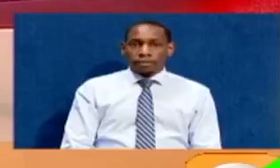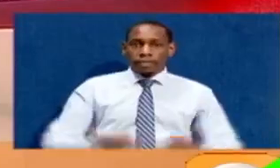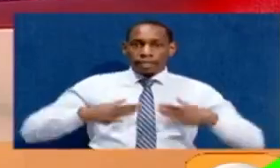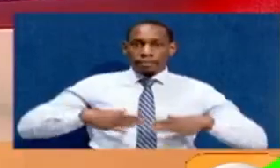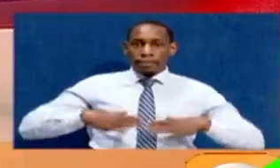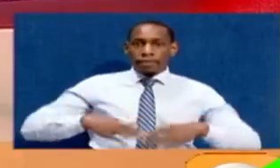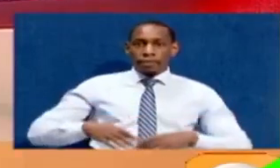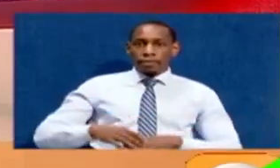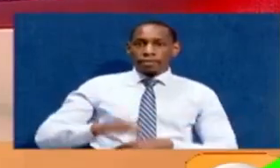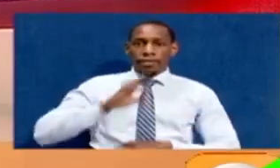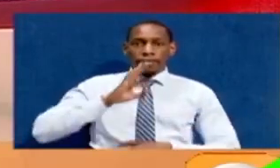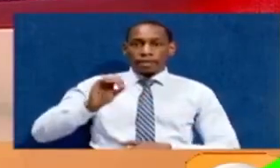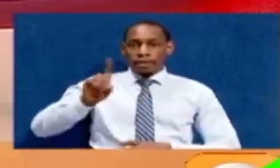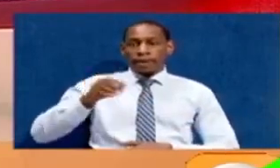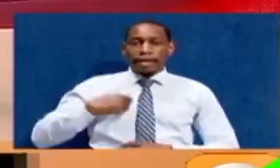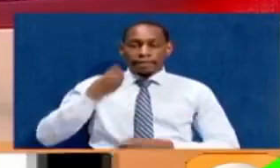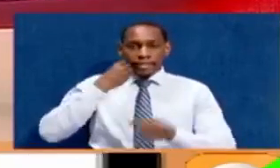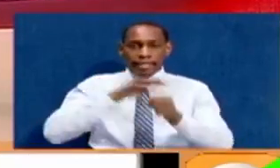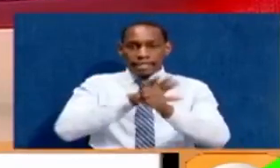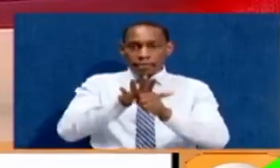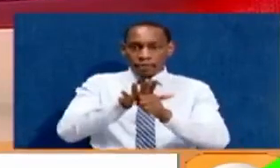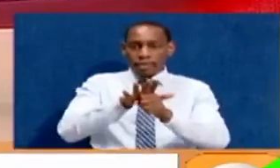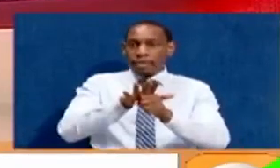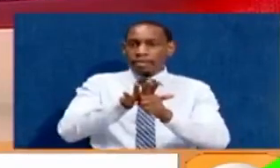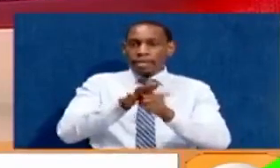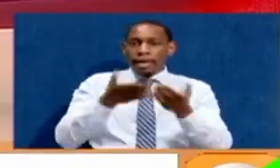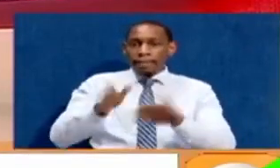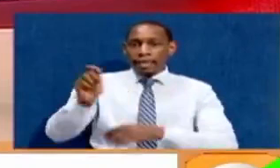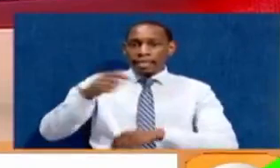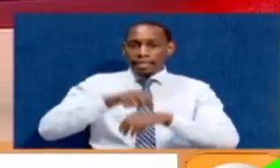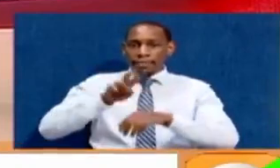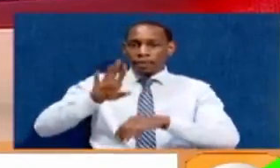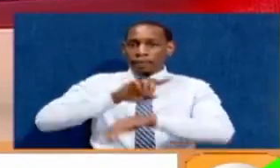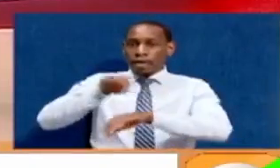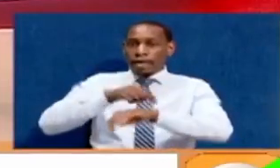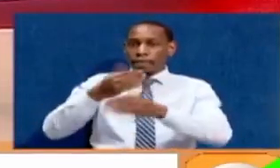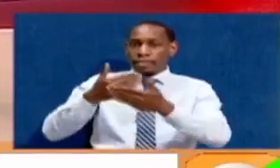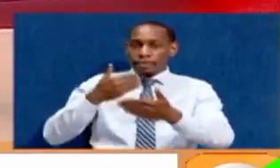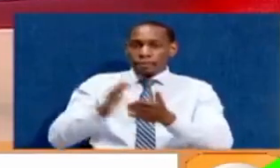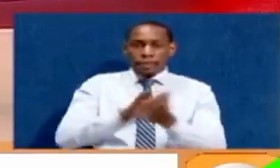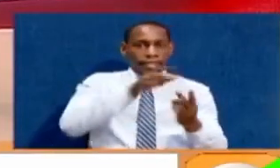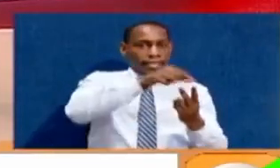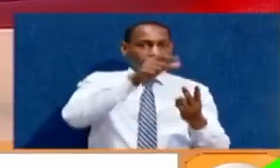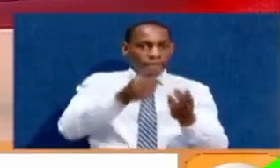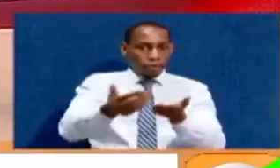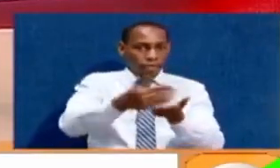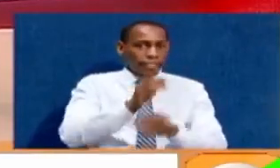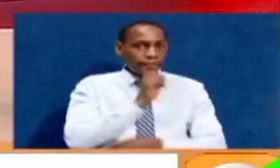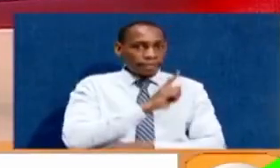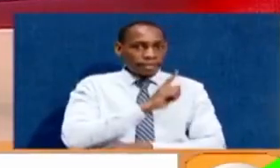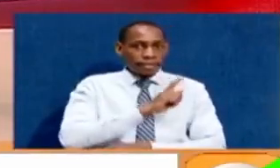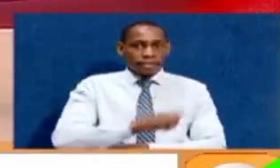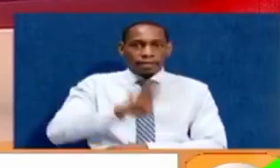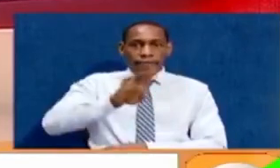Watu 321 wameambukizwa ugonjwa wa corona ama virusi vya corona chini ya saa 24 zilizopita, huku sampuli zilizokaguliwa